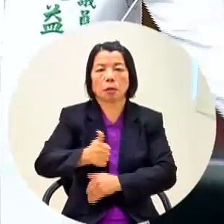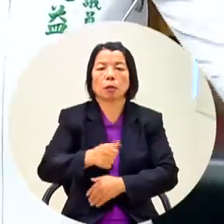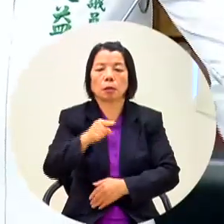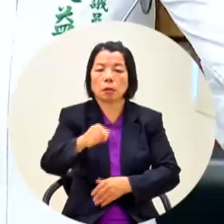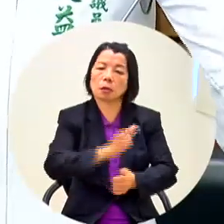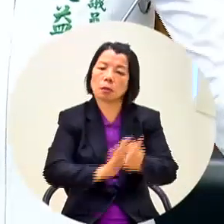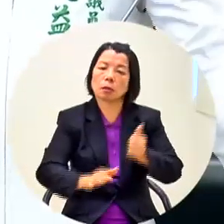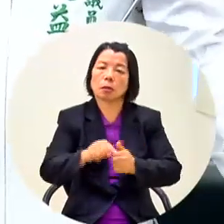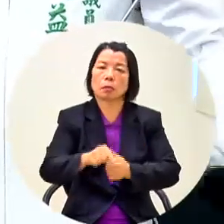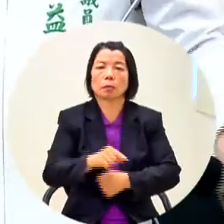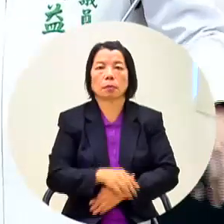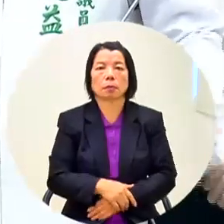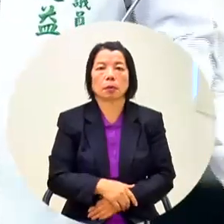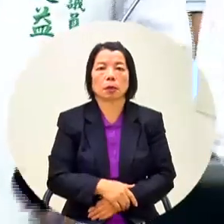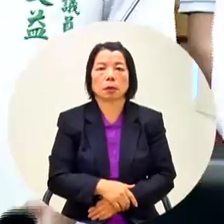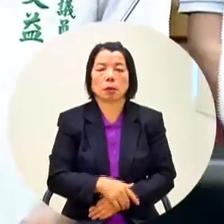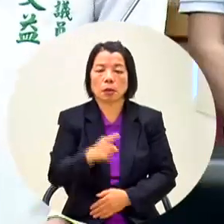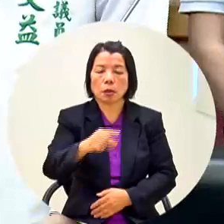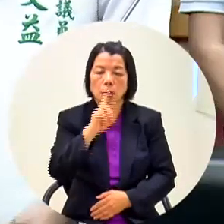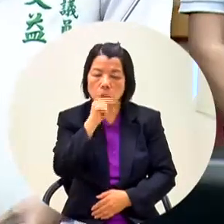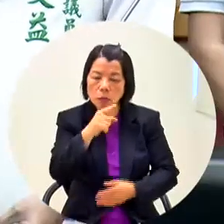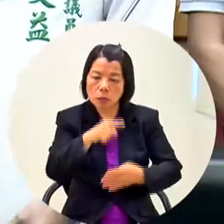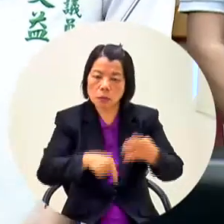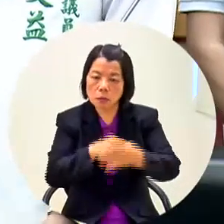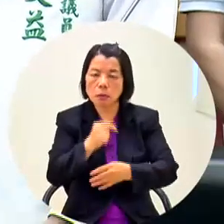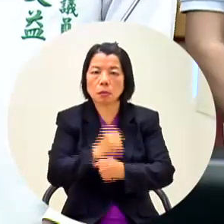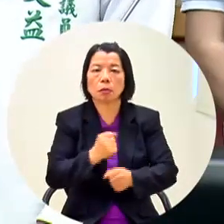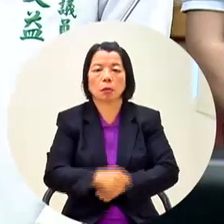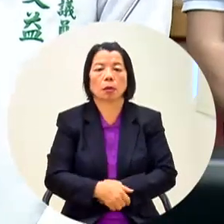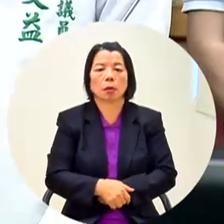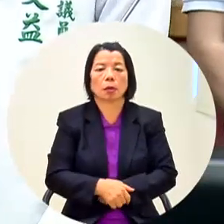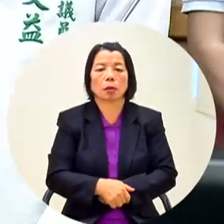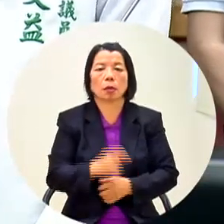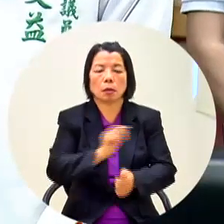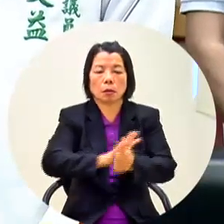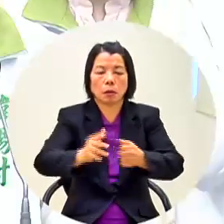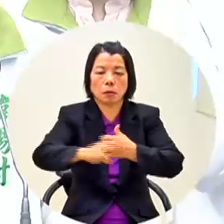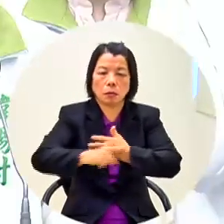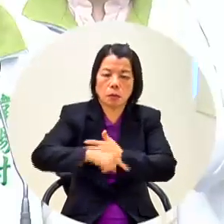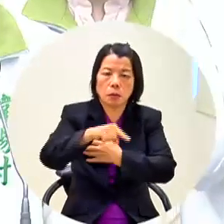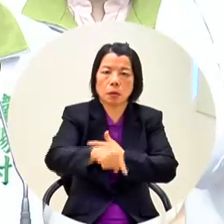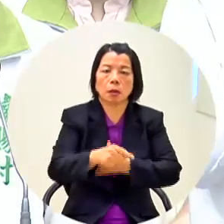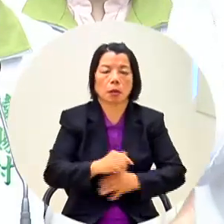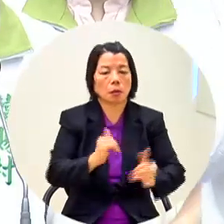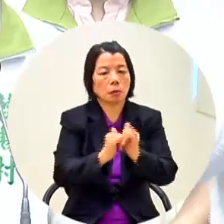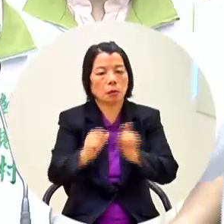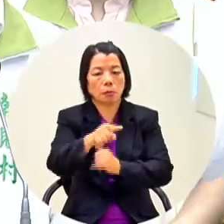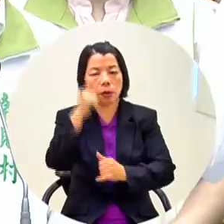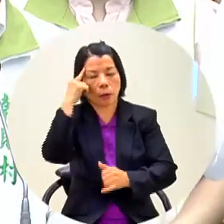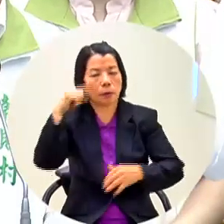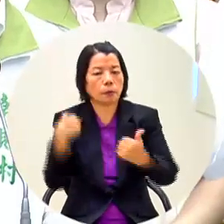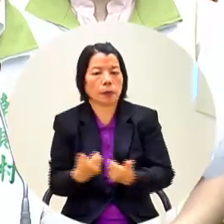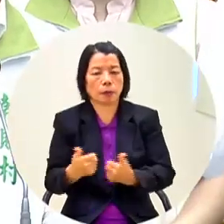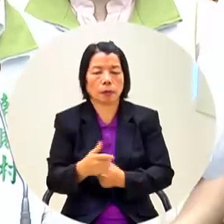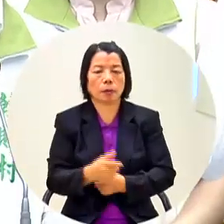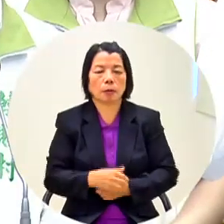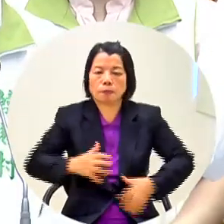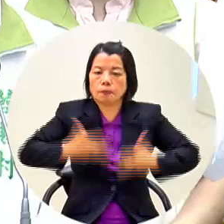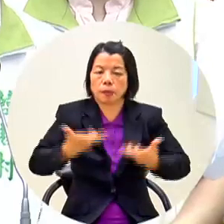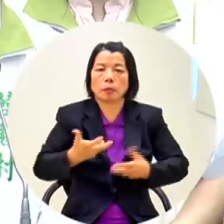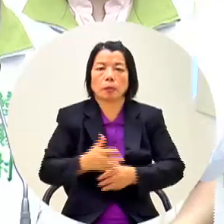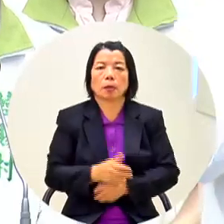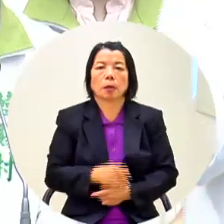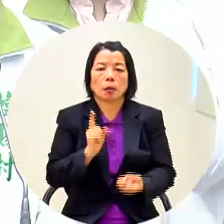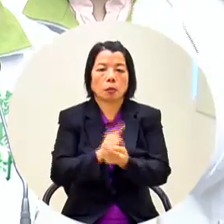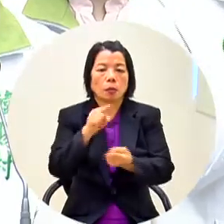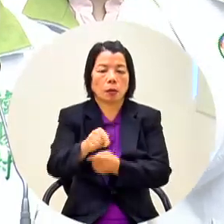度，明明做错事情，制造恐慌，市民反弹，你不愿意面对市民对你的